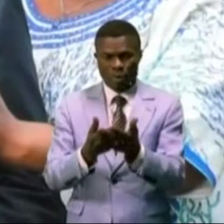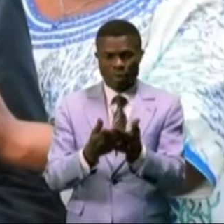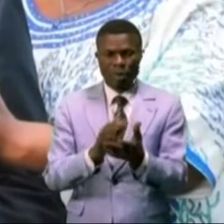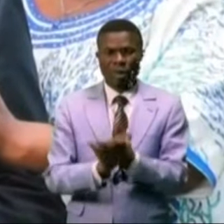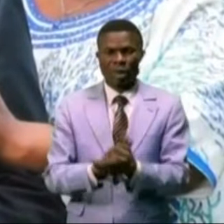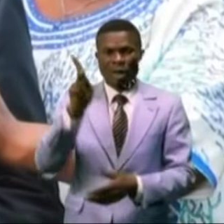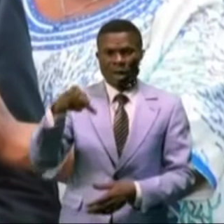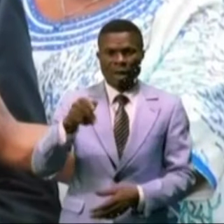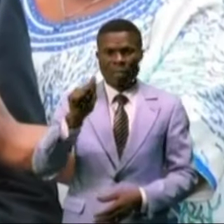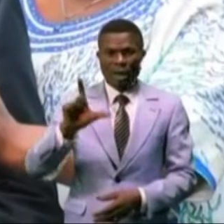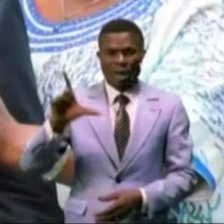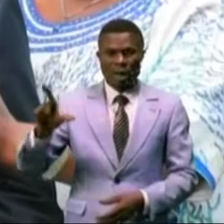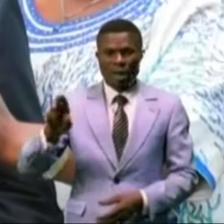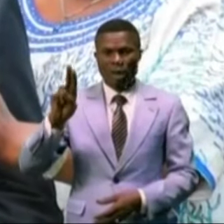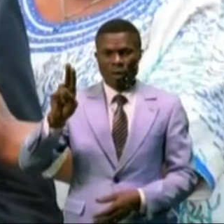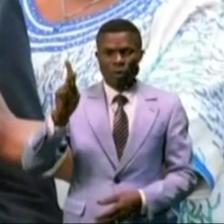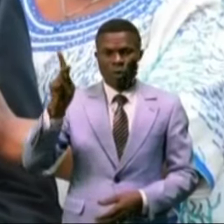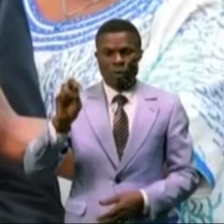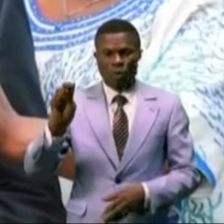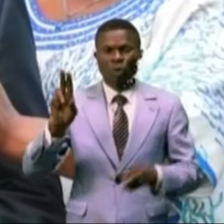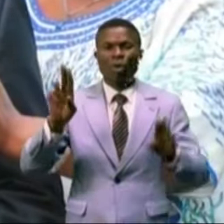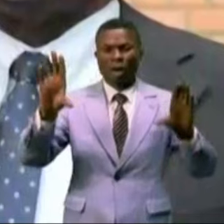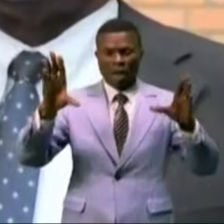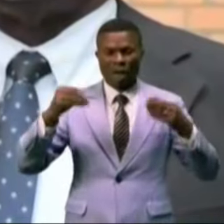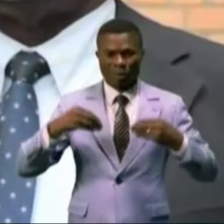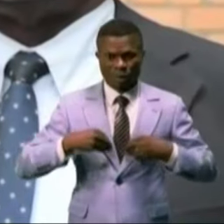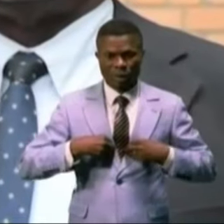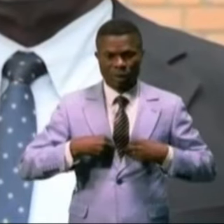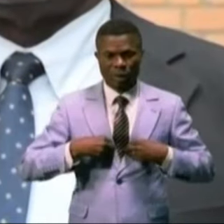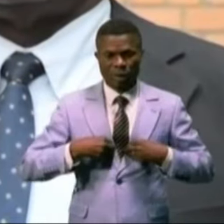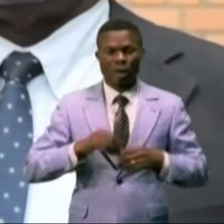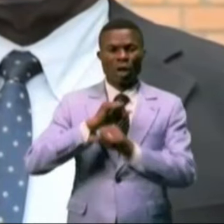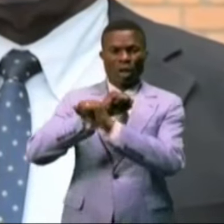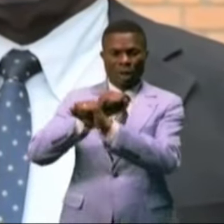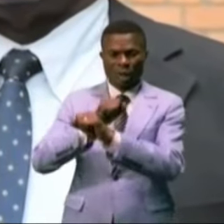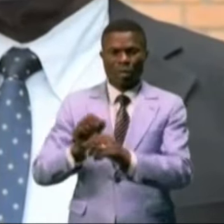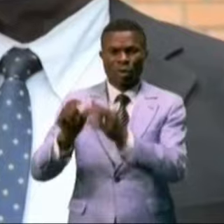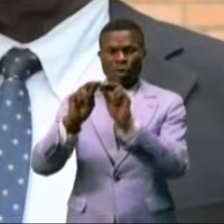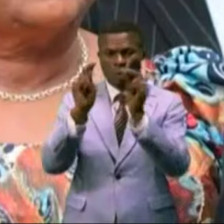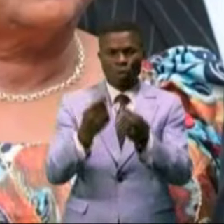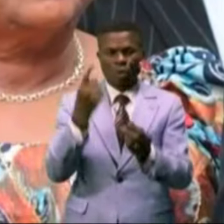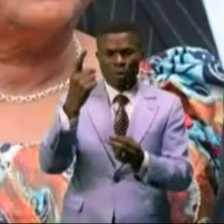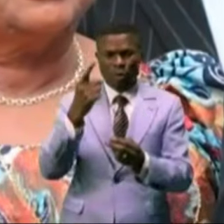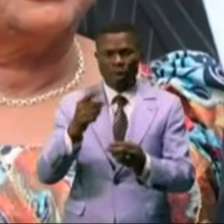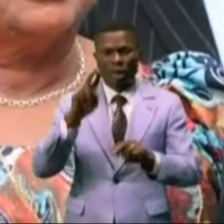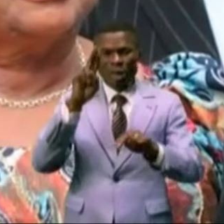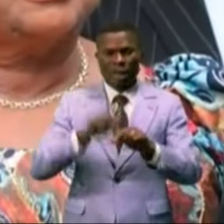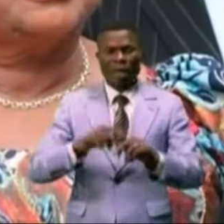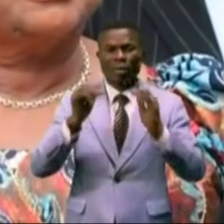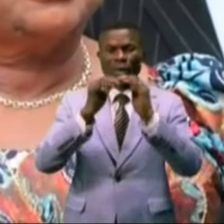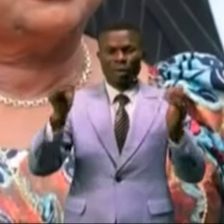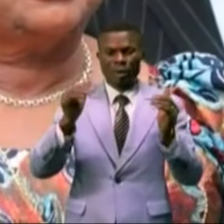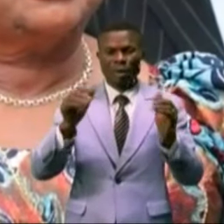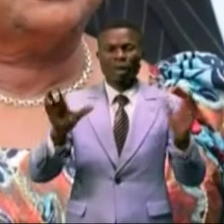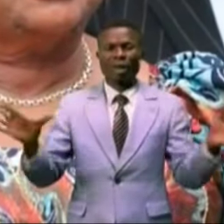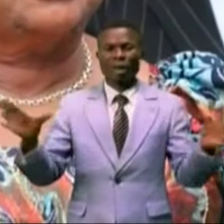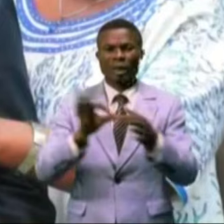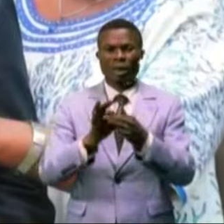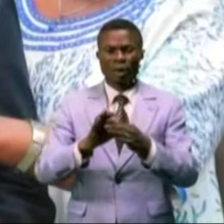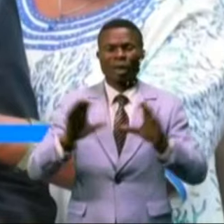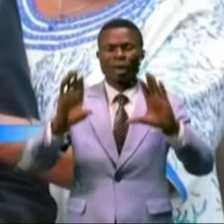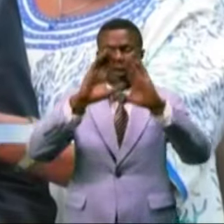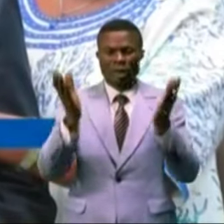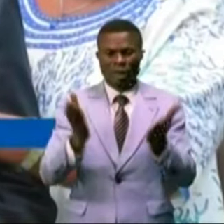Paluku Kandou, reste convaincu quant à la sauvegarde de l'unité, la cohabitation pacifique et la cohésion des